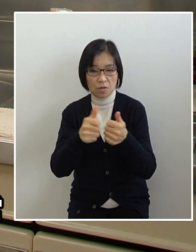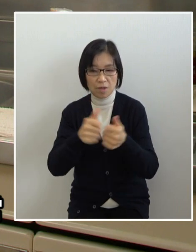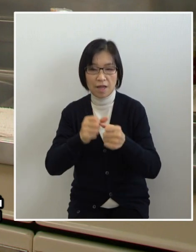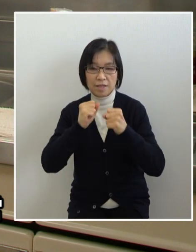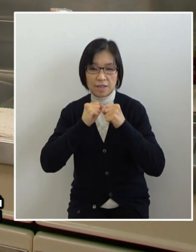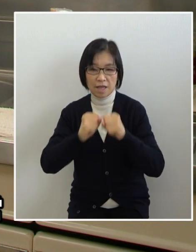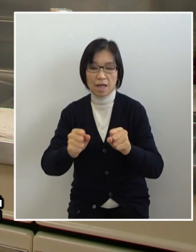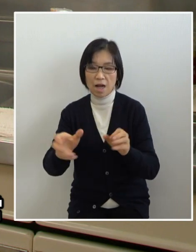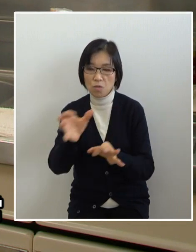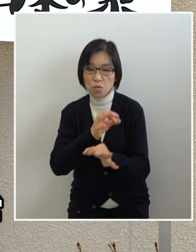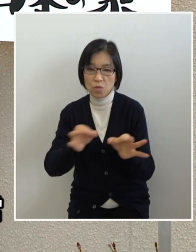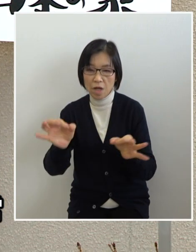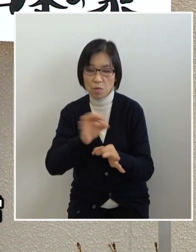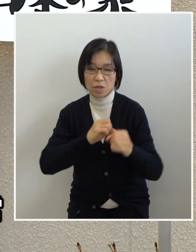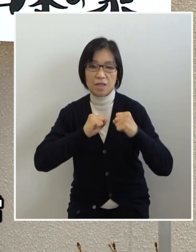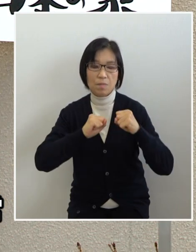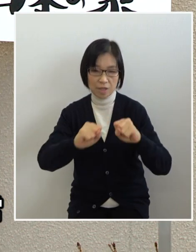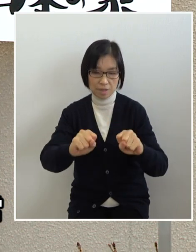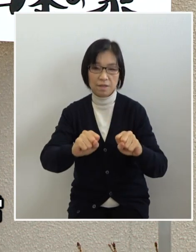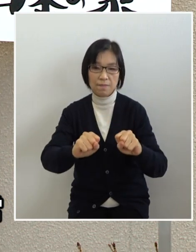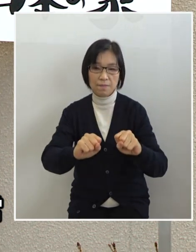運営しています。